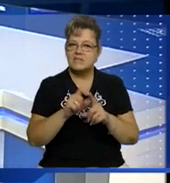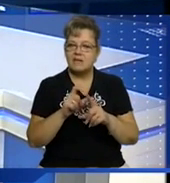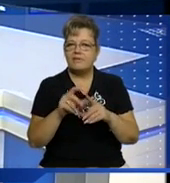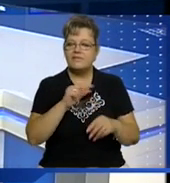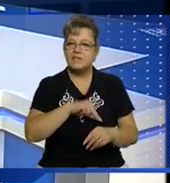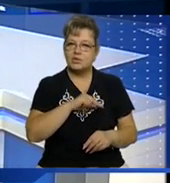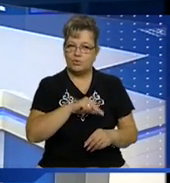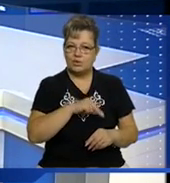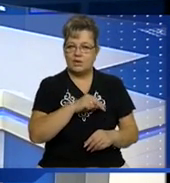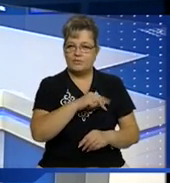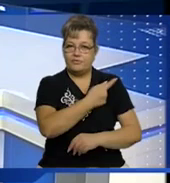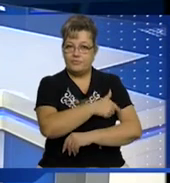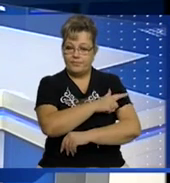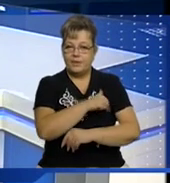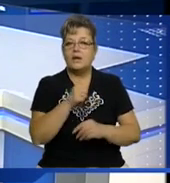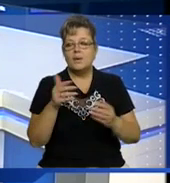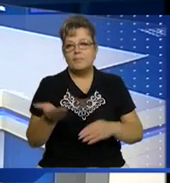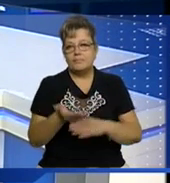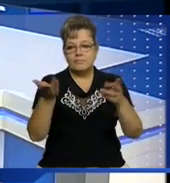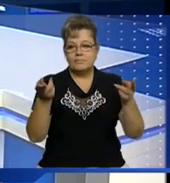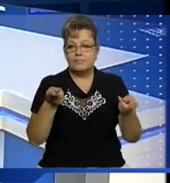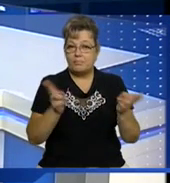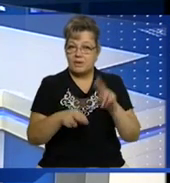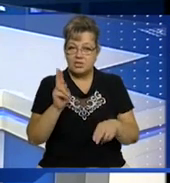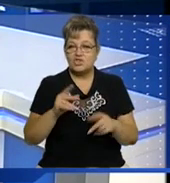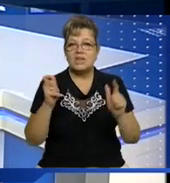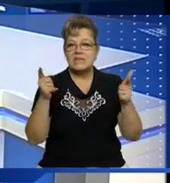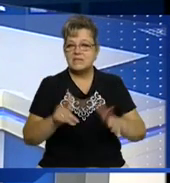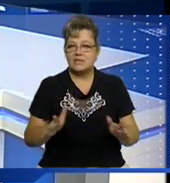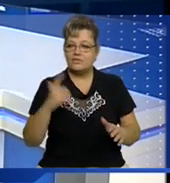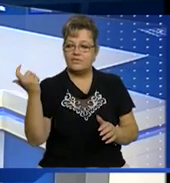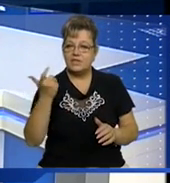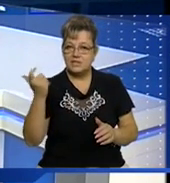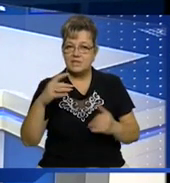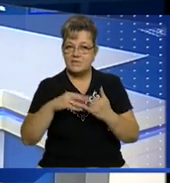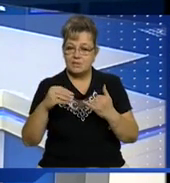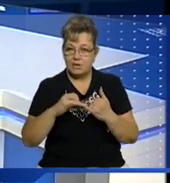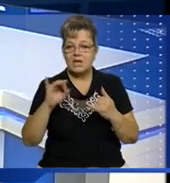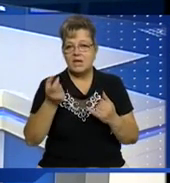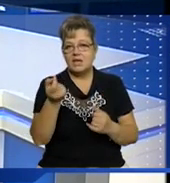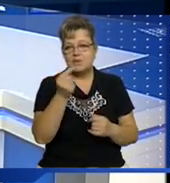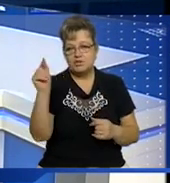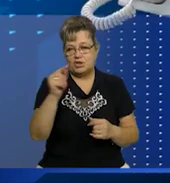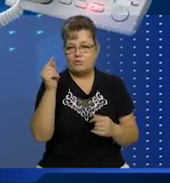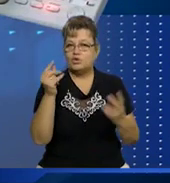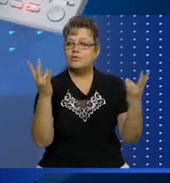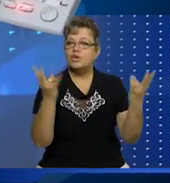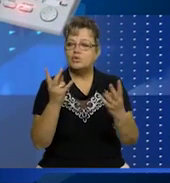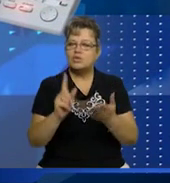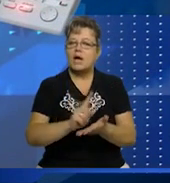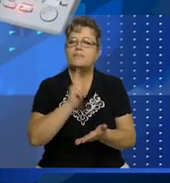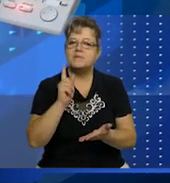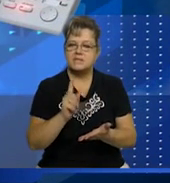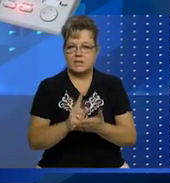По словам сотрудников ветслужбы, одна из причин падежа пчел – несогласованность действий владельцев земли и пчеловодов.